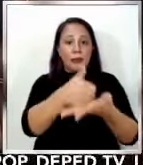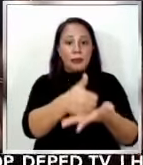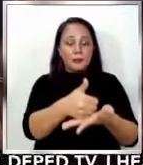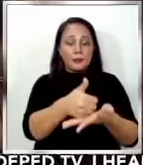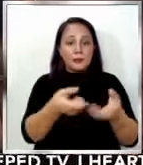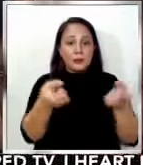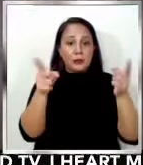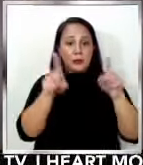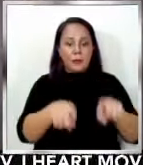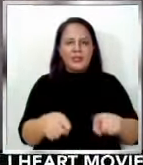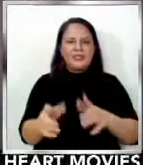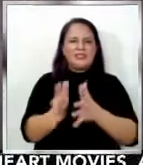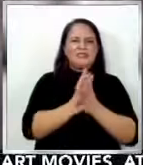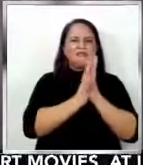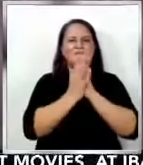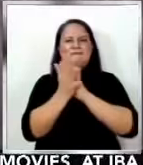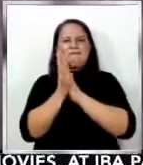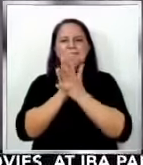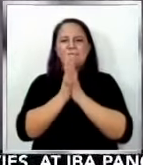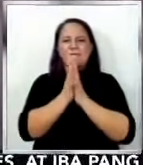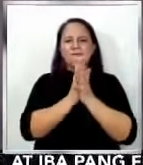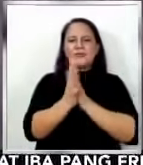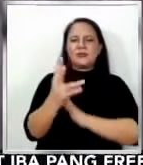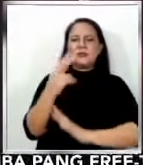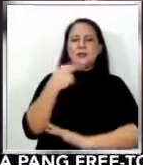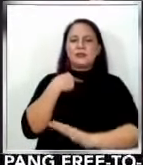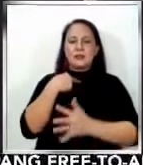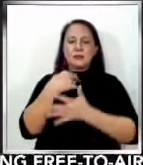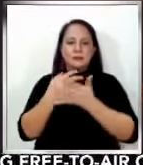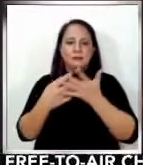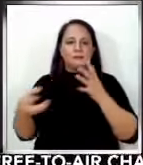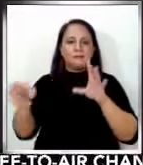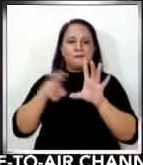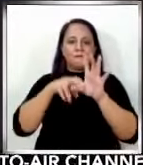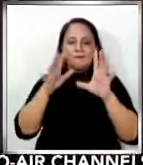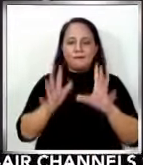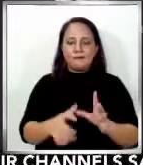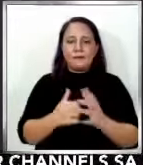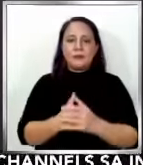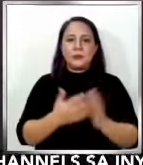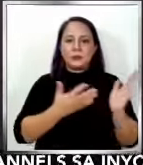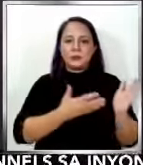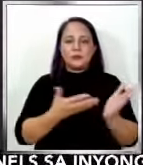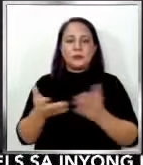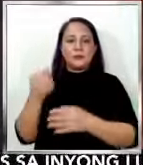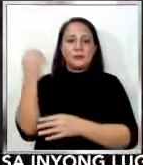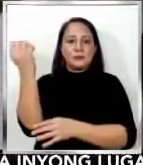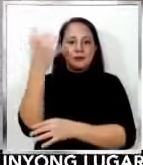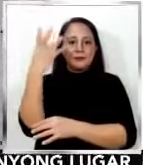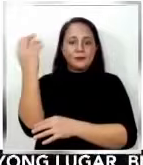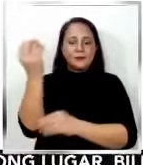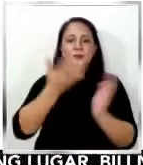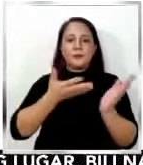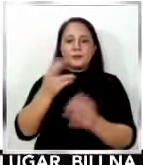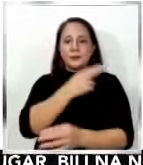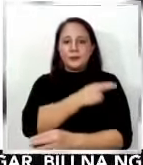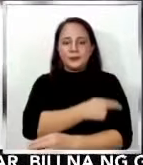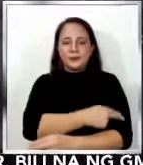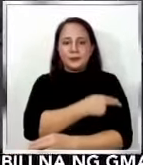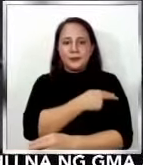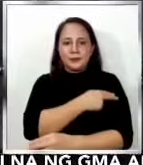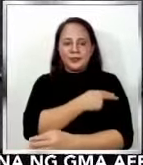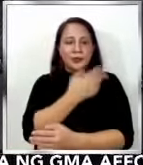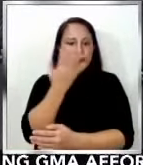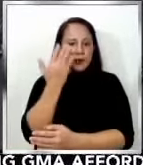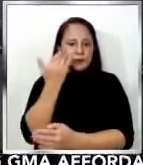at nagka-stampede at naipit pa ang ilang pasahero. Isinakay sila sa ambulansya at dinala sa ospital para masuri.